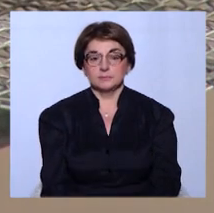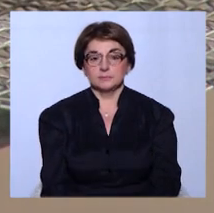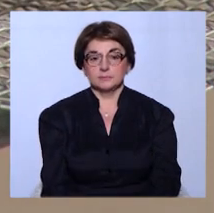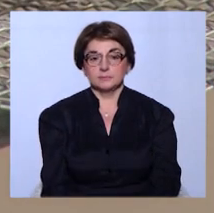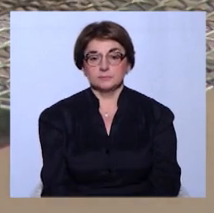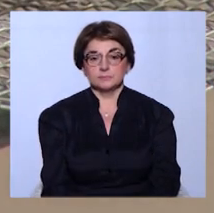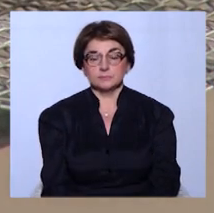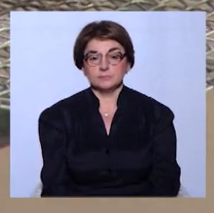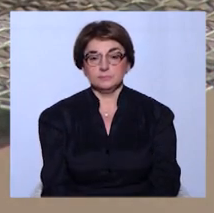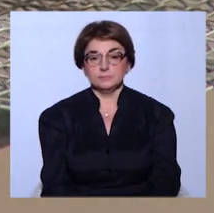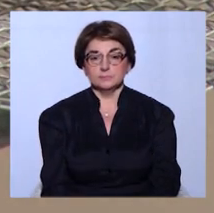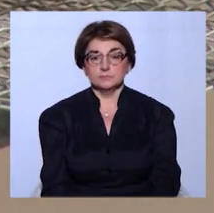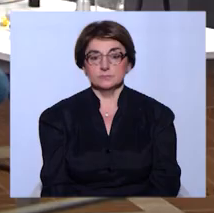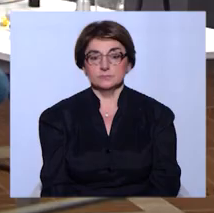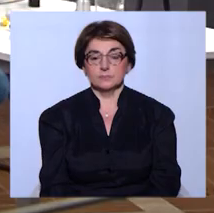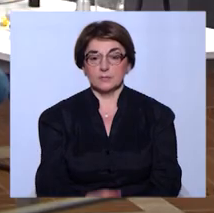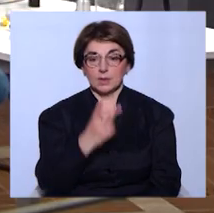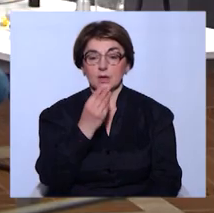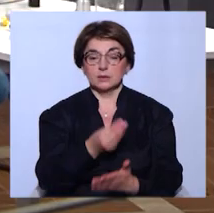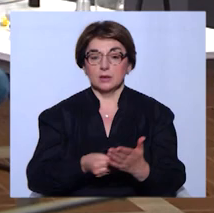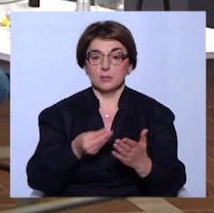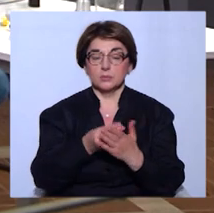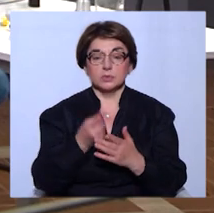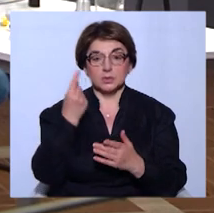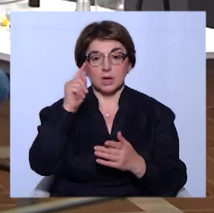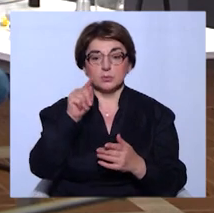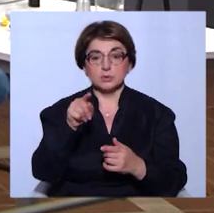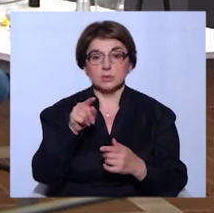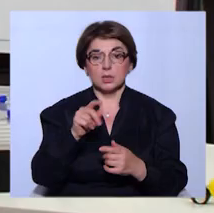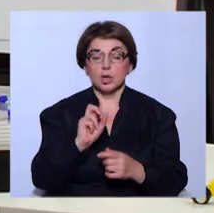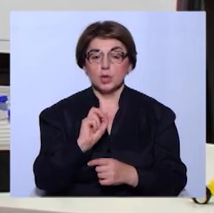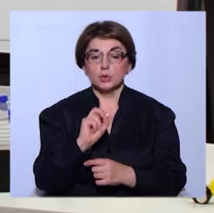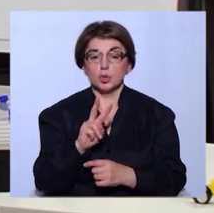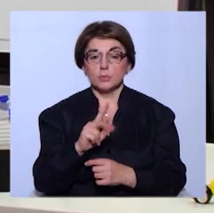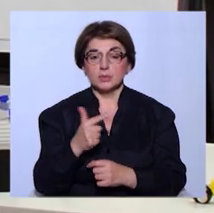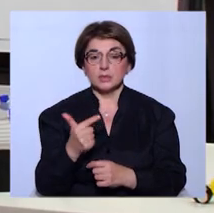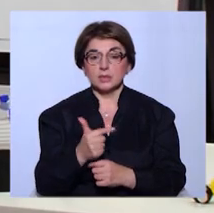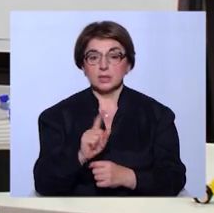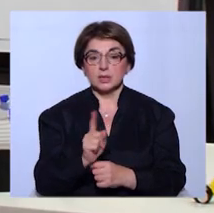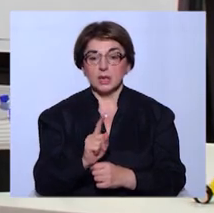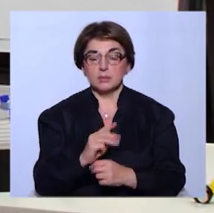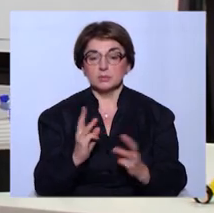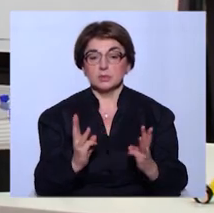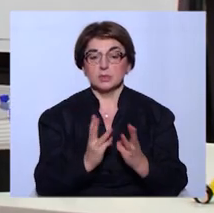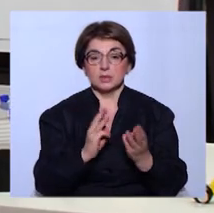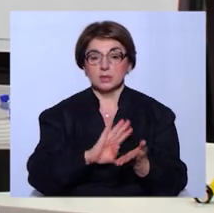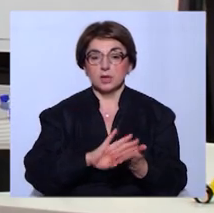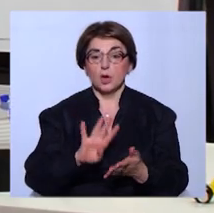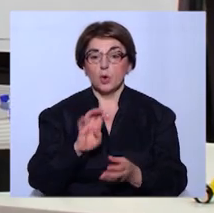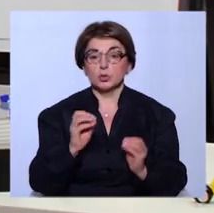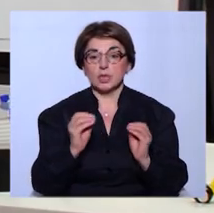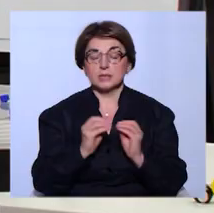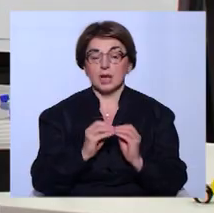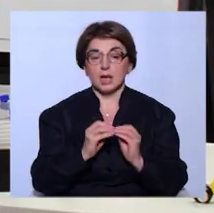და მიუბრუნდეთ ამოცანას. ესე იგი, 12 გრამი ნახშირის დაწვისას გამოიყოფა 410 კილოჯოულია და ხედავთ,